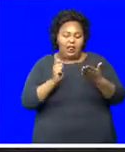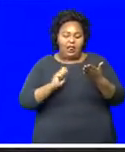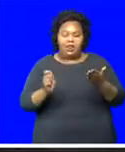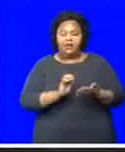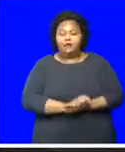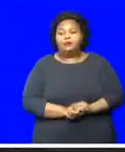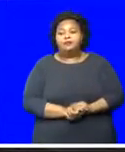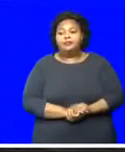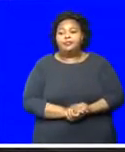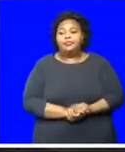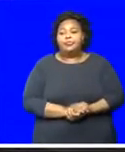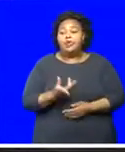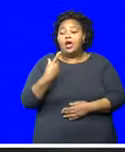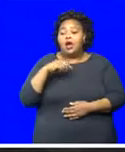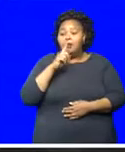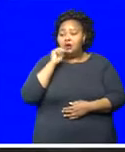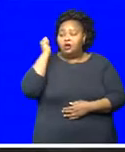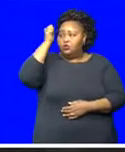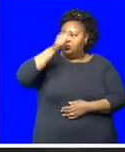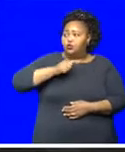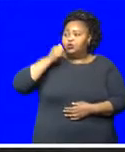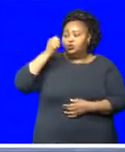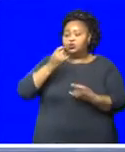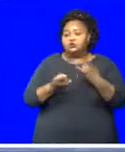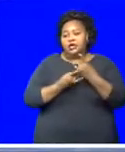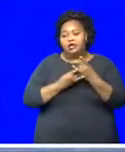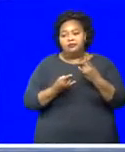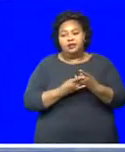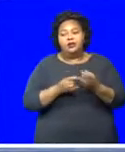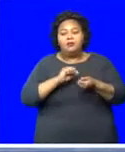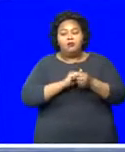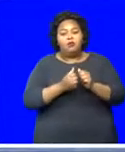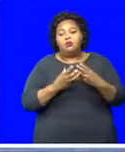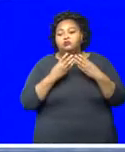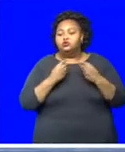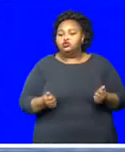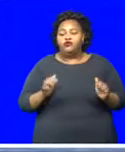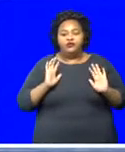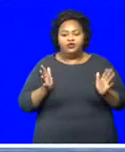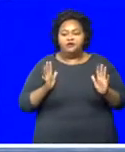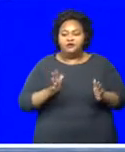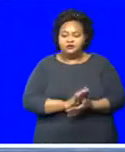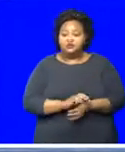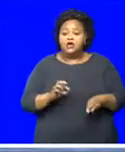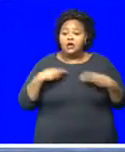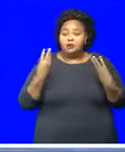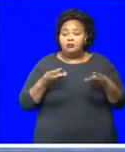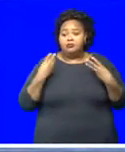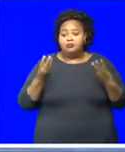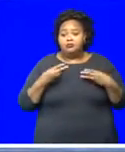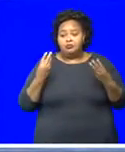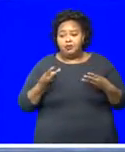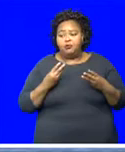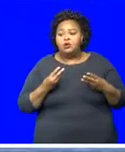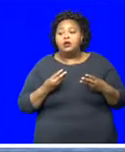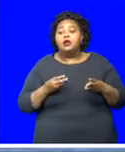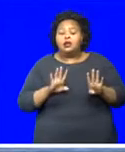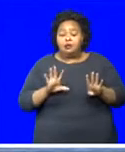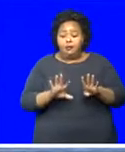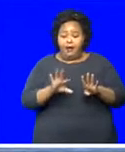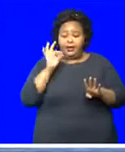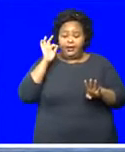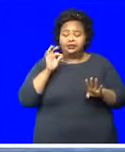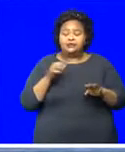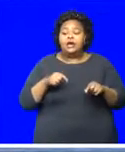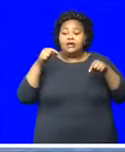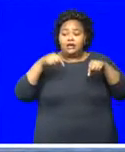sikhonile lokuthi loko sibe nendlela yokungcoba. Labe bavotelwa lomuhla ngaphansi kwesikhala selilunga lephalamende